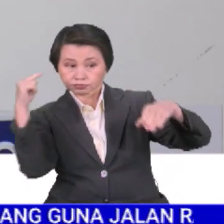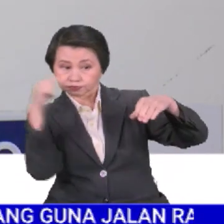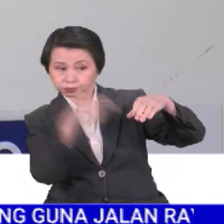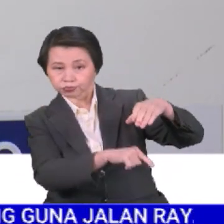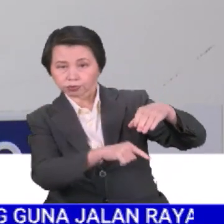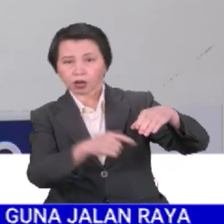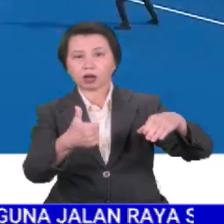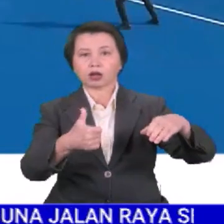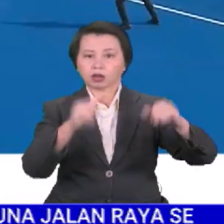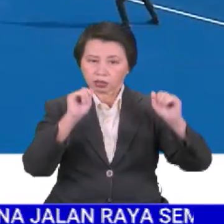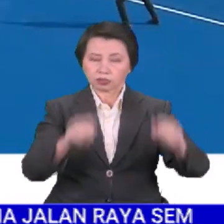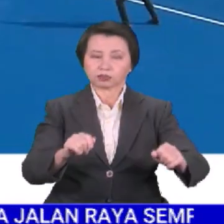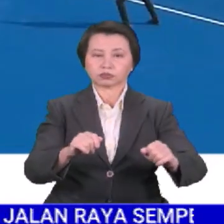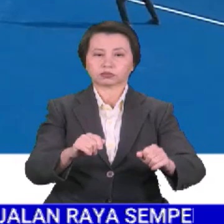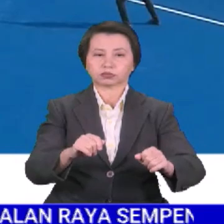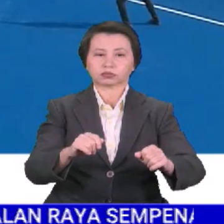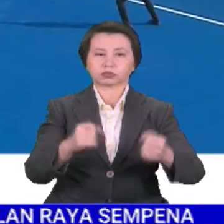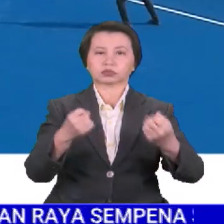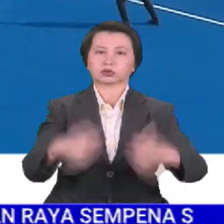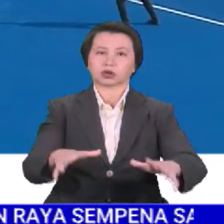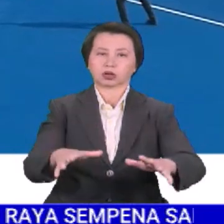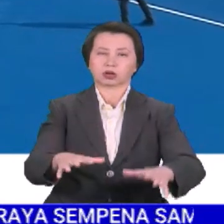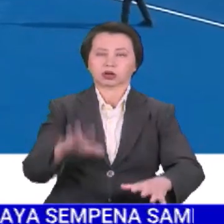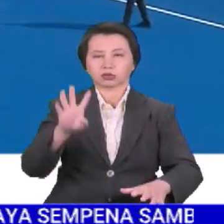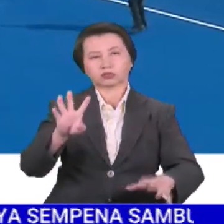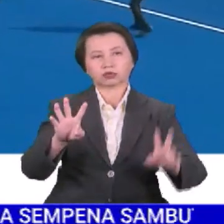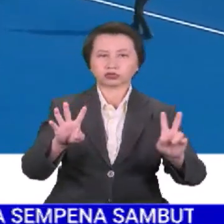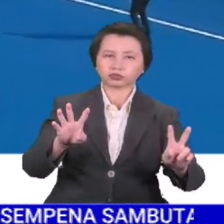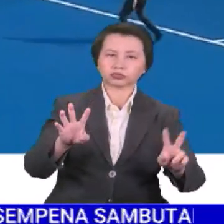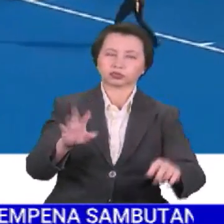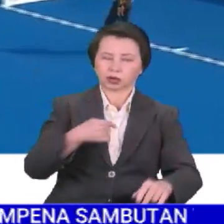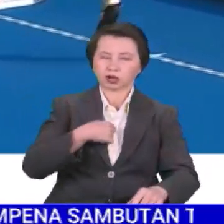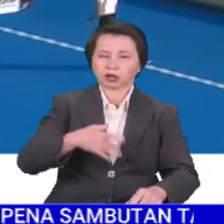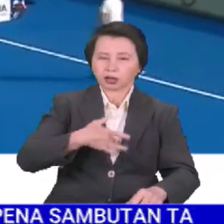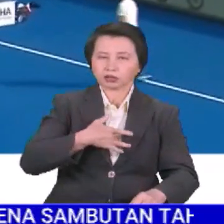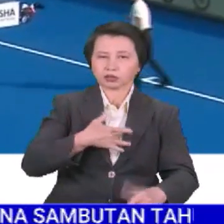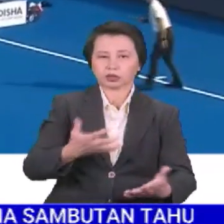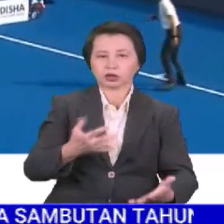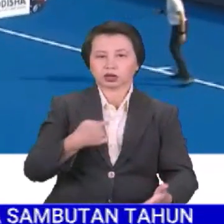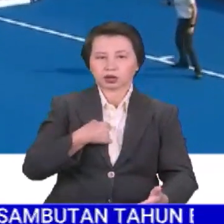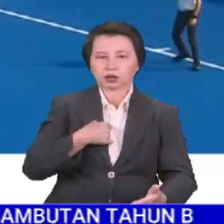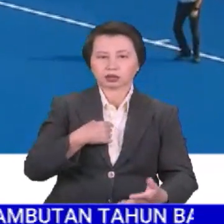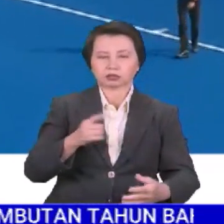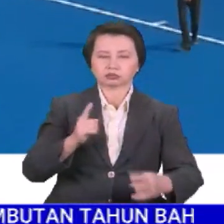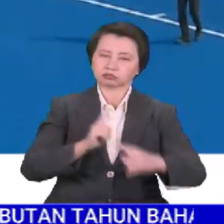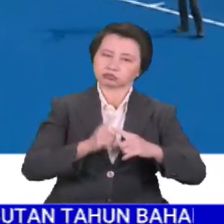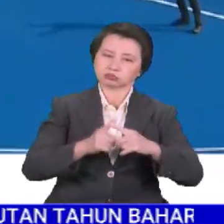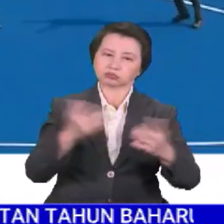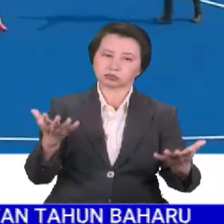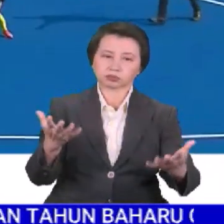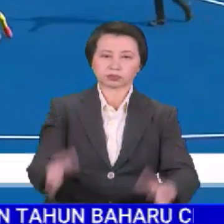in, we would have actually lost maybe like 4-2 or so. And we could even draw the game.